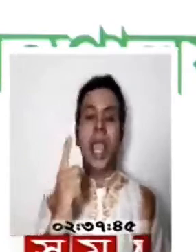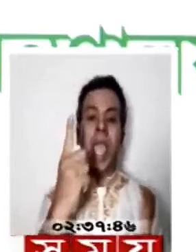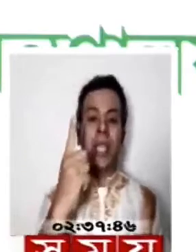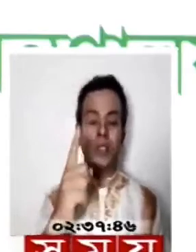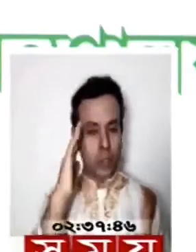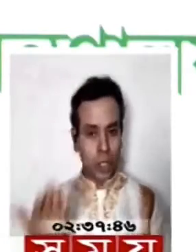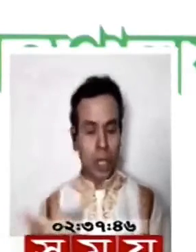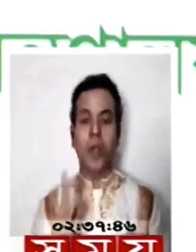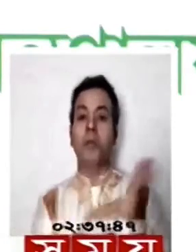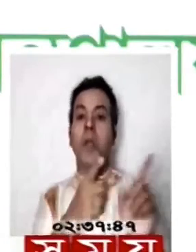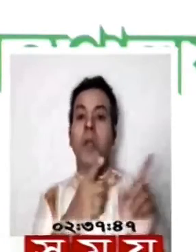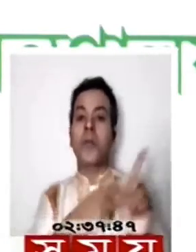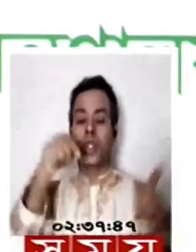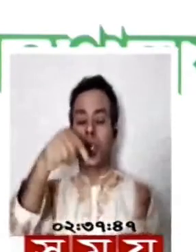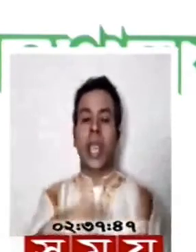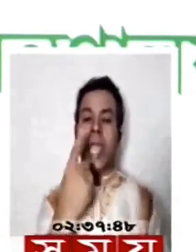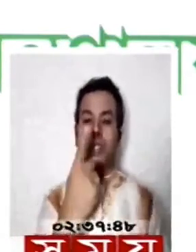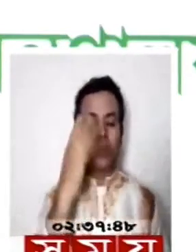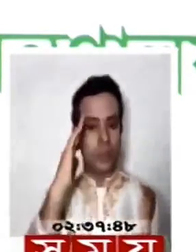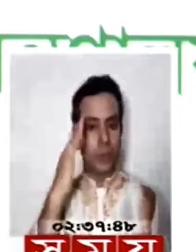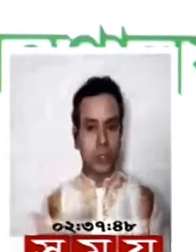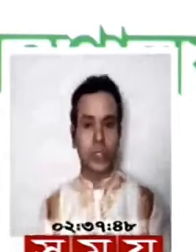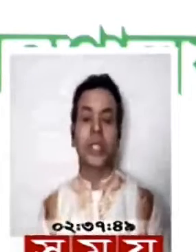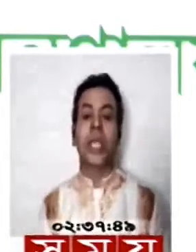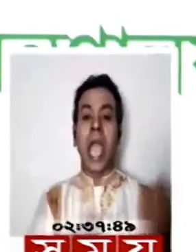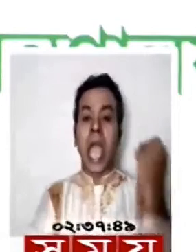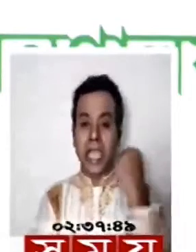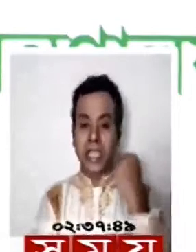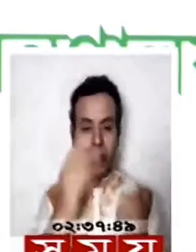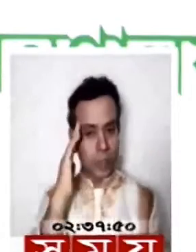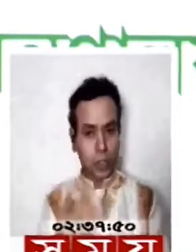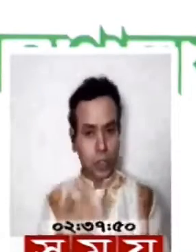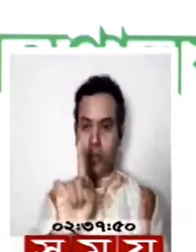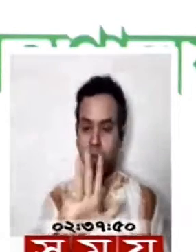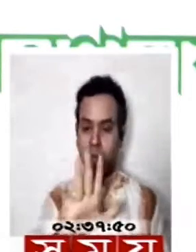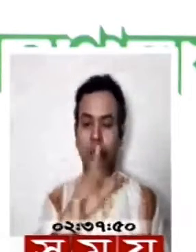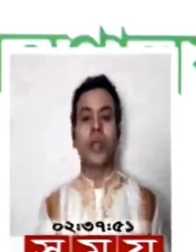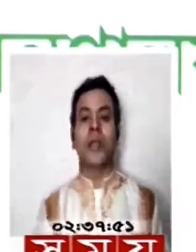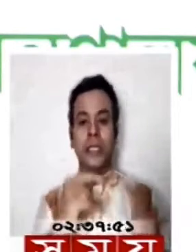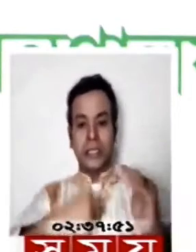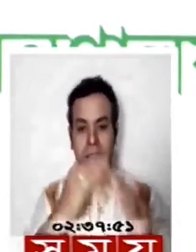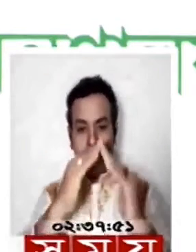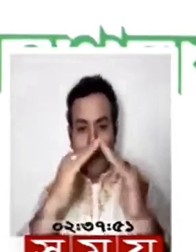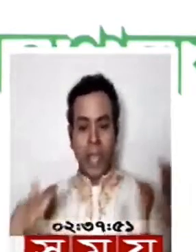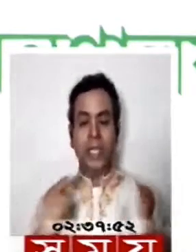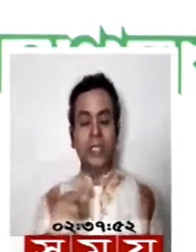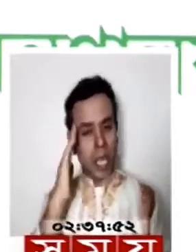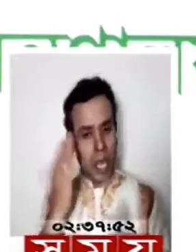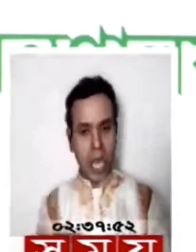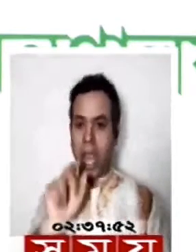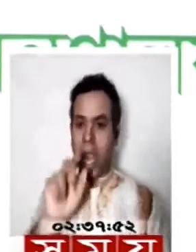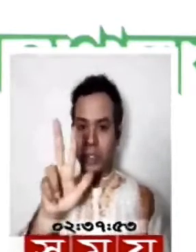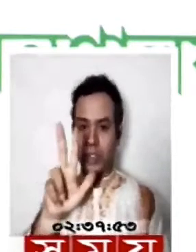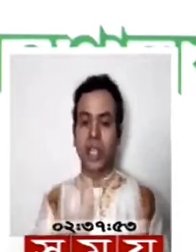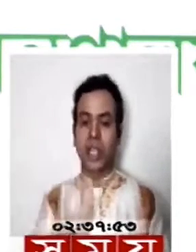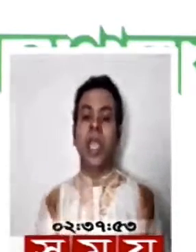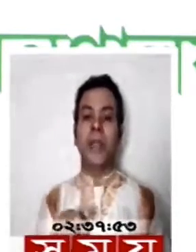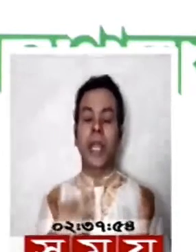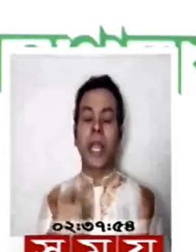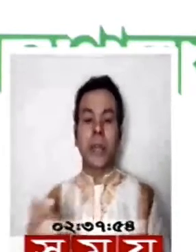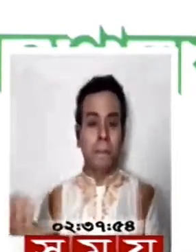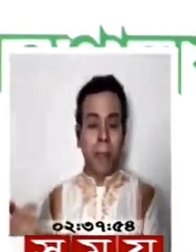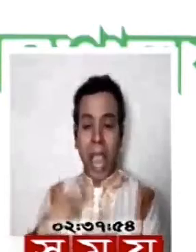ঢাকা ডিভিশনে 13 জন, চট্টগ্রাম ডিভিশনে 9 জন, বরিশালে 1 জন এবং ময়মনসিংহ ডিভিশনে 1 জন। অবস্থান